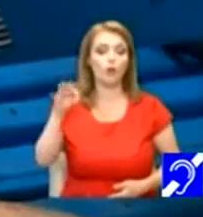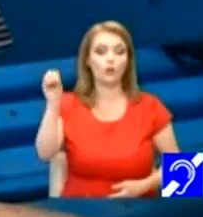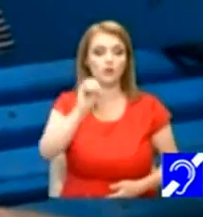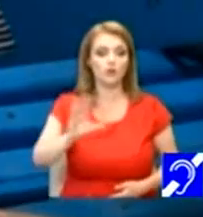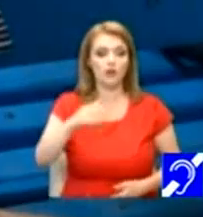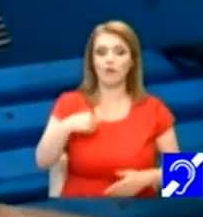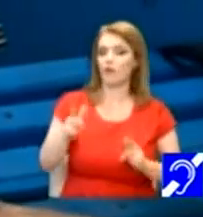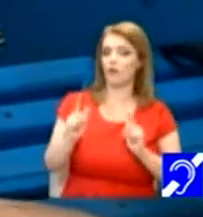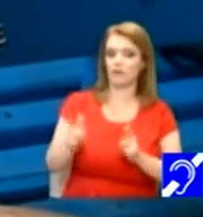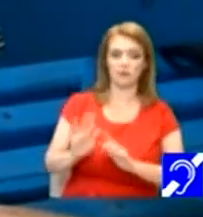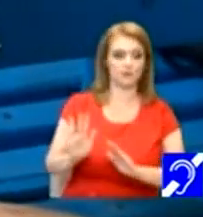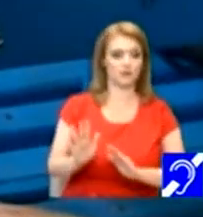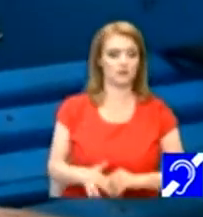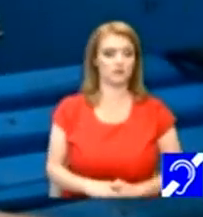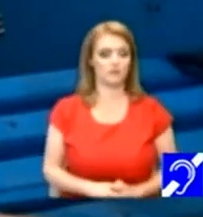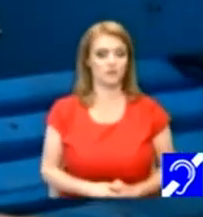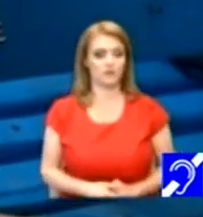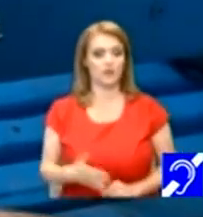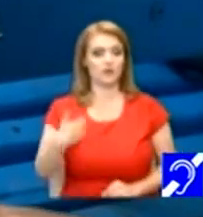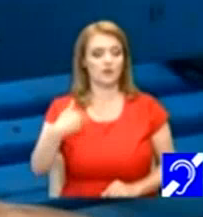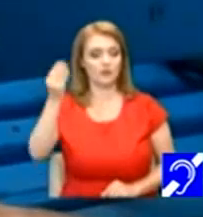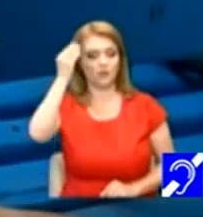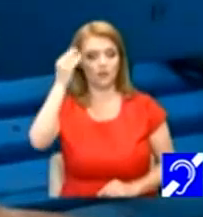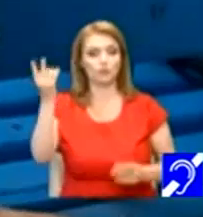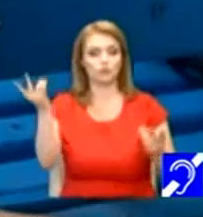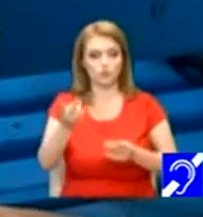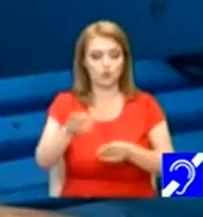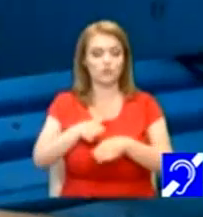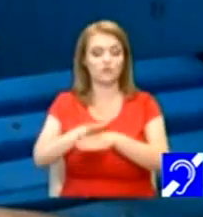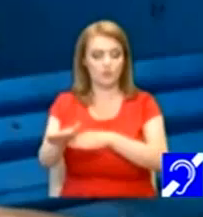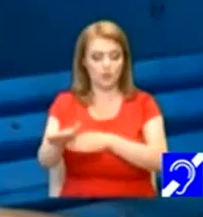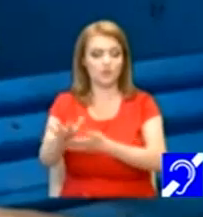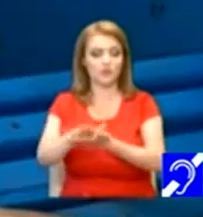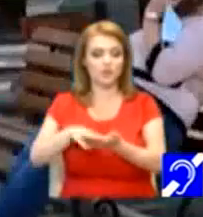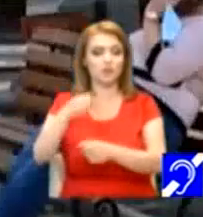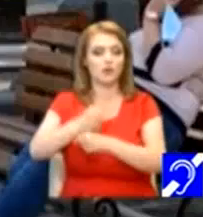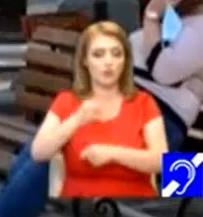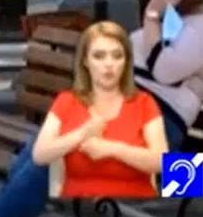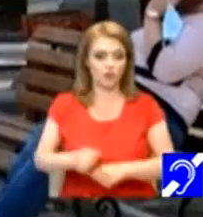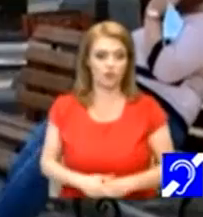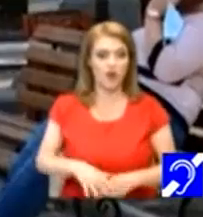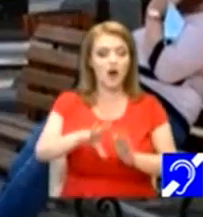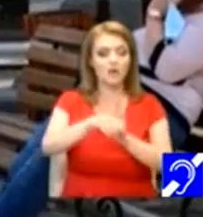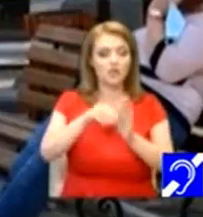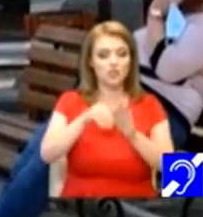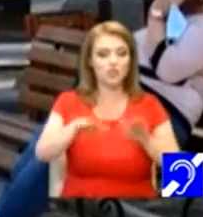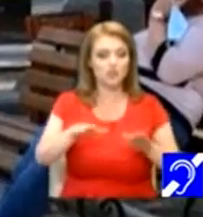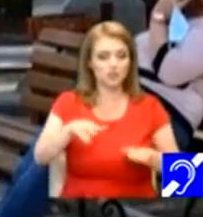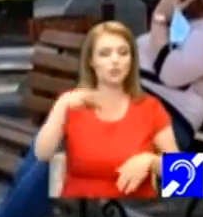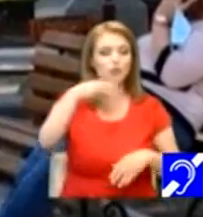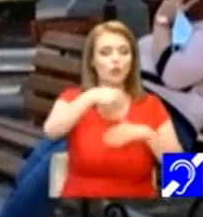проевропейский. Eu nu sunt de acord. Eu sunt că el trebuie să-și facă lucruri mai departe, cum l-a făcut până acum. La alegerile locale